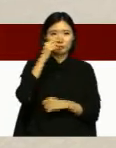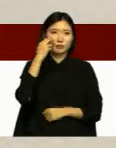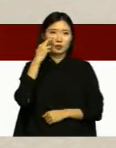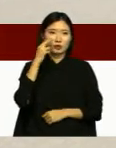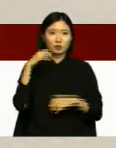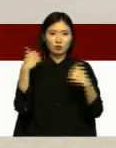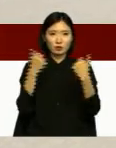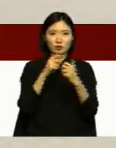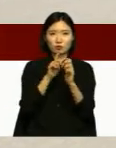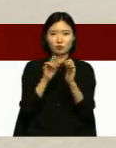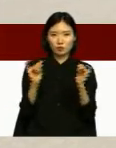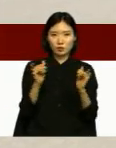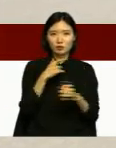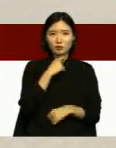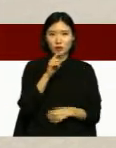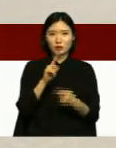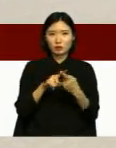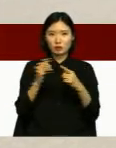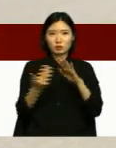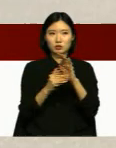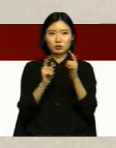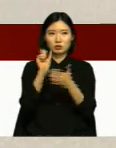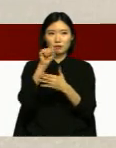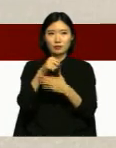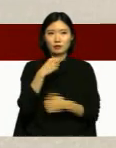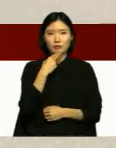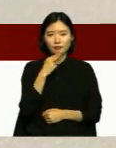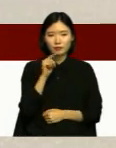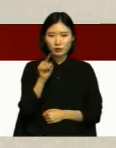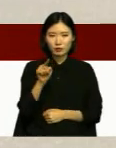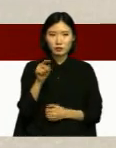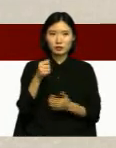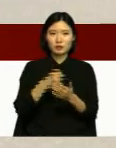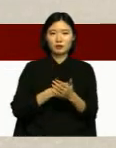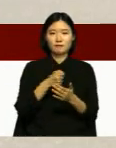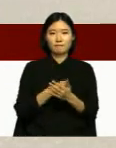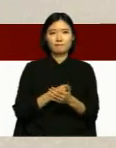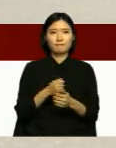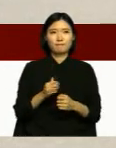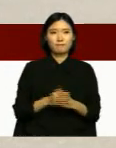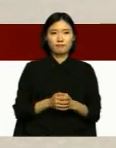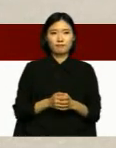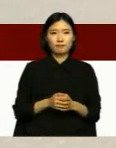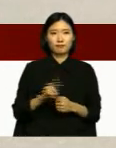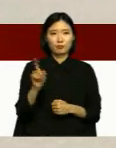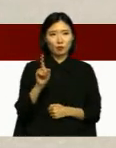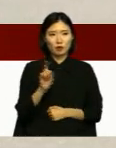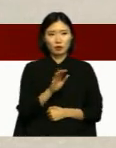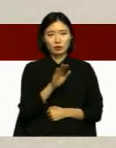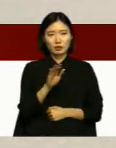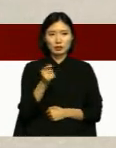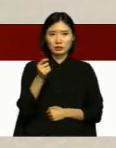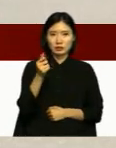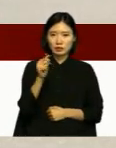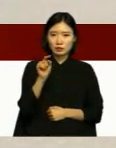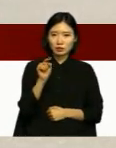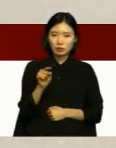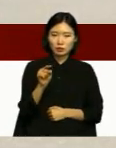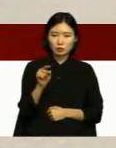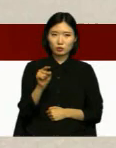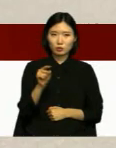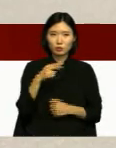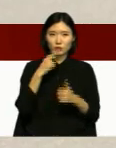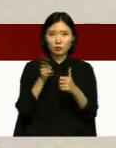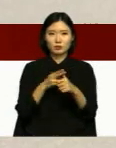국민들이 바라는 염원대로 이루어지지 않고 어떤 열매가 없었던 것이 상당히 아쉬웠습니다. 뭔가 우리가 작은 것이라도 해야